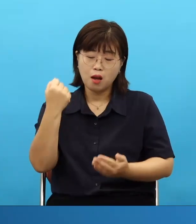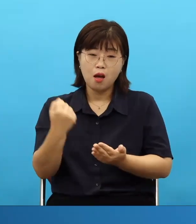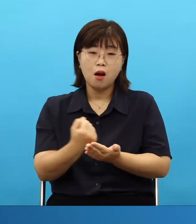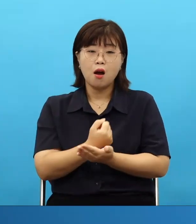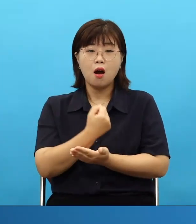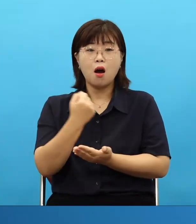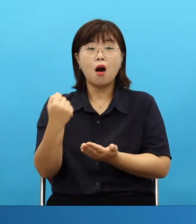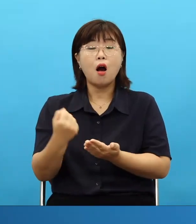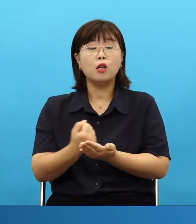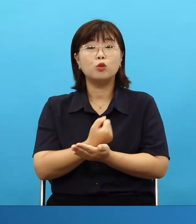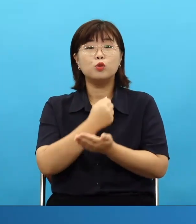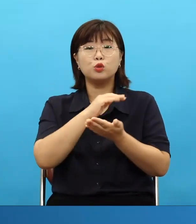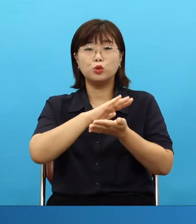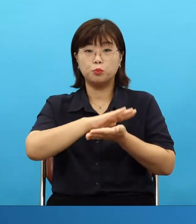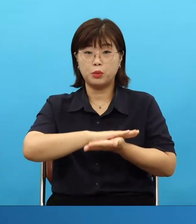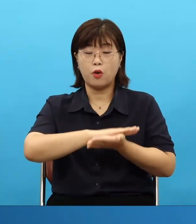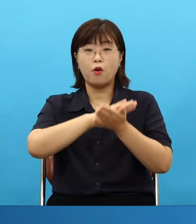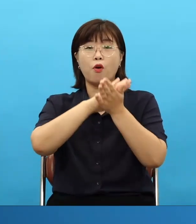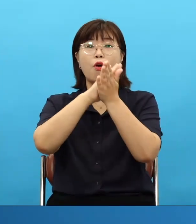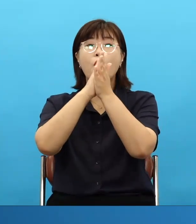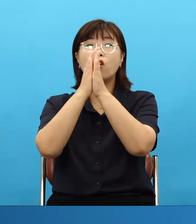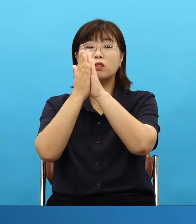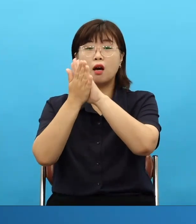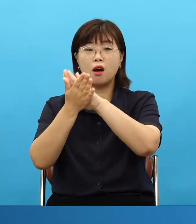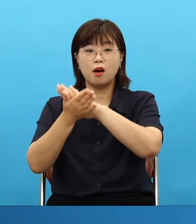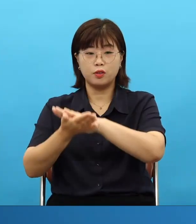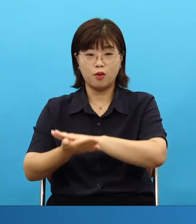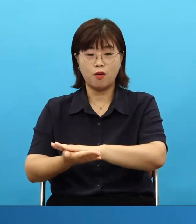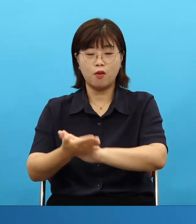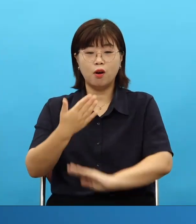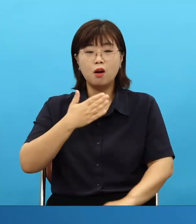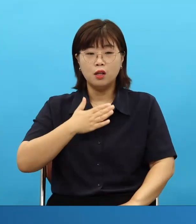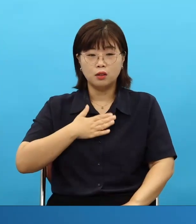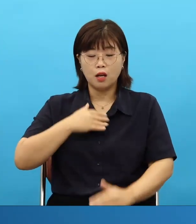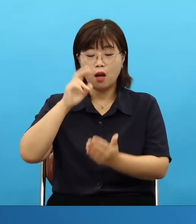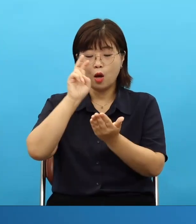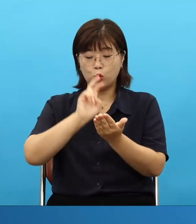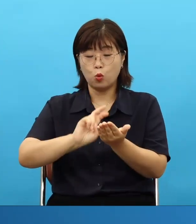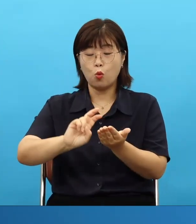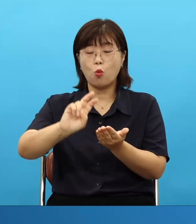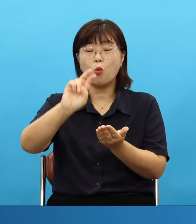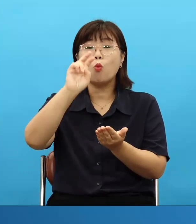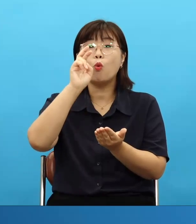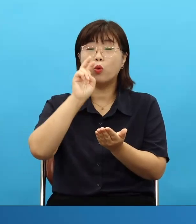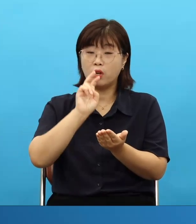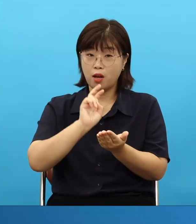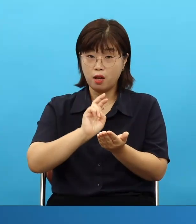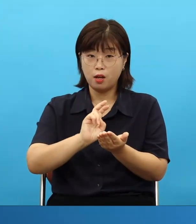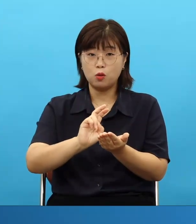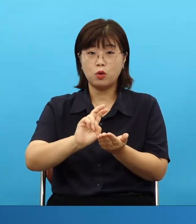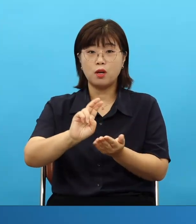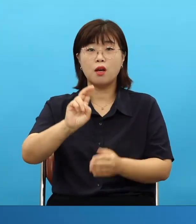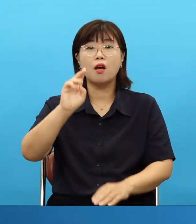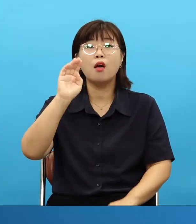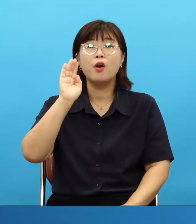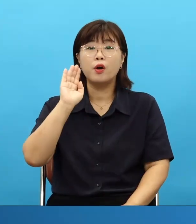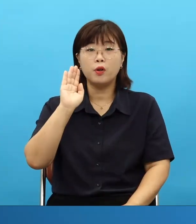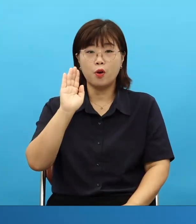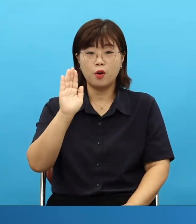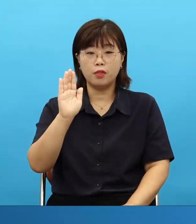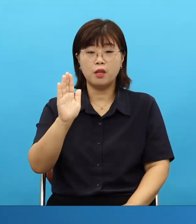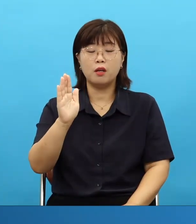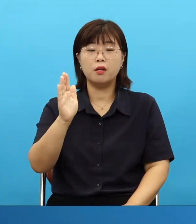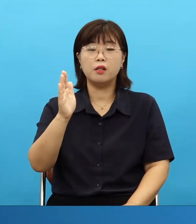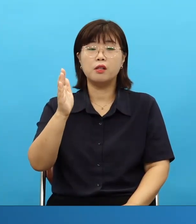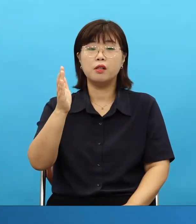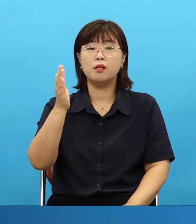전날의 한숨 변하여 내 노래